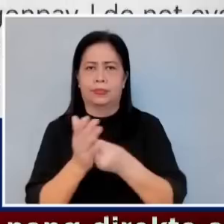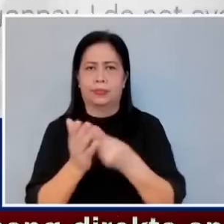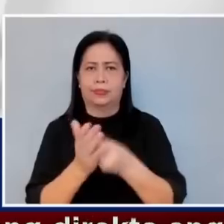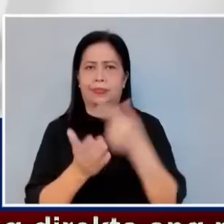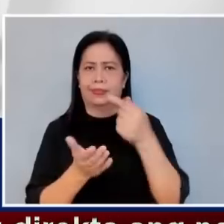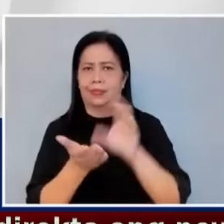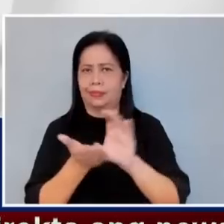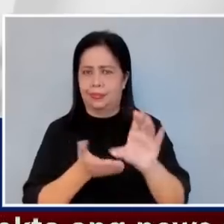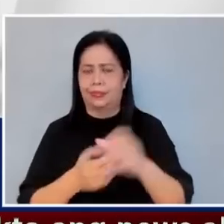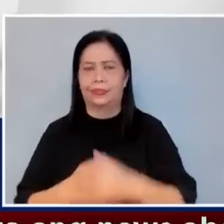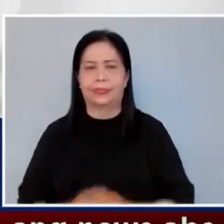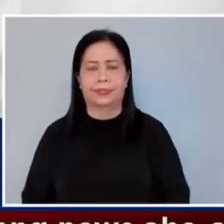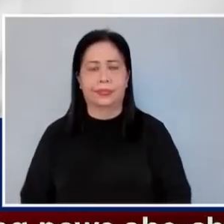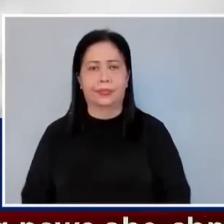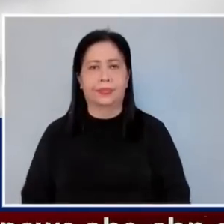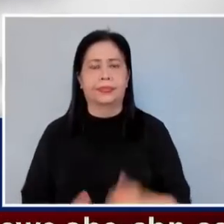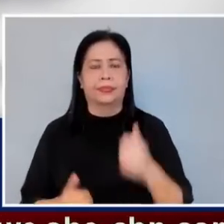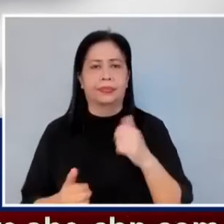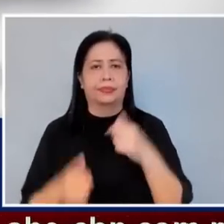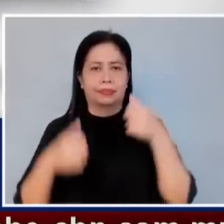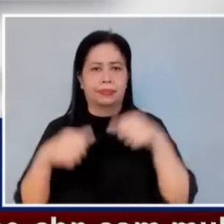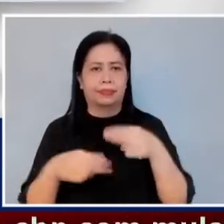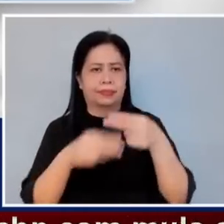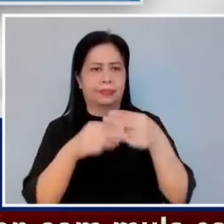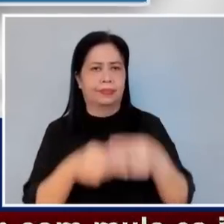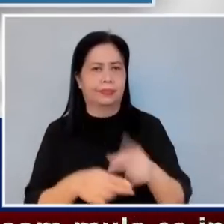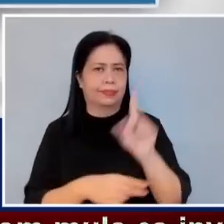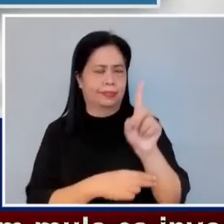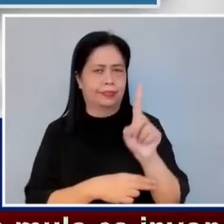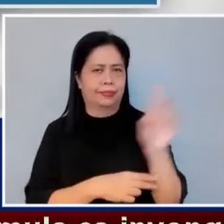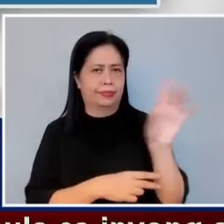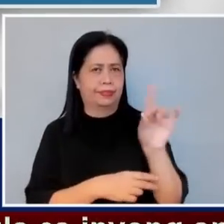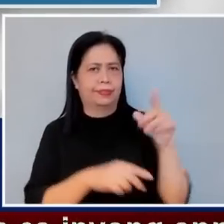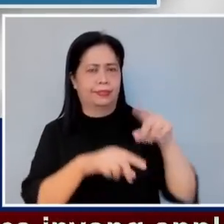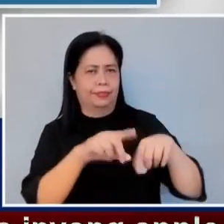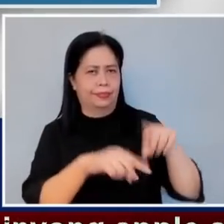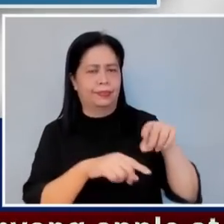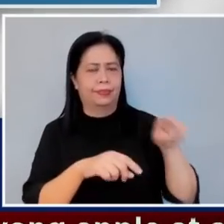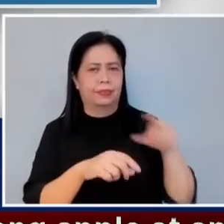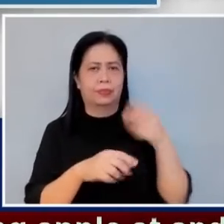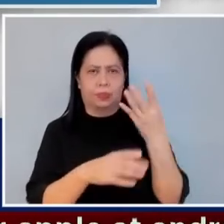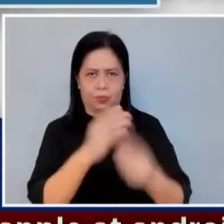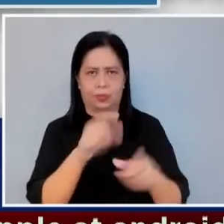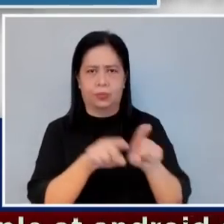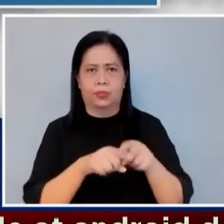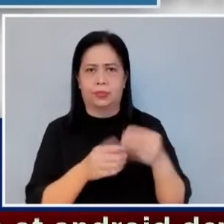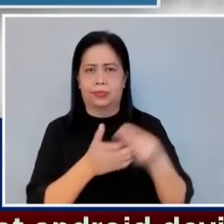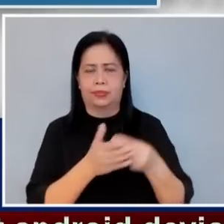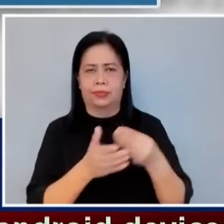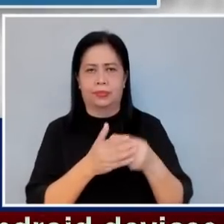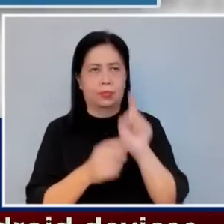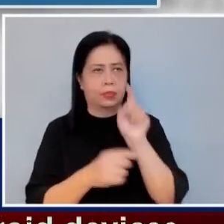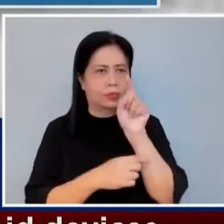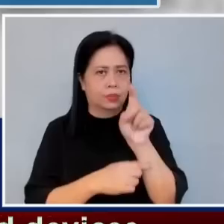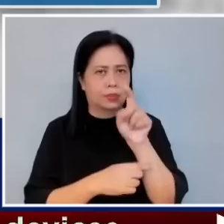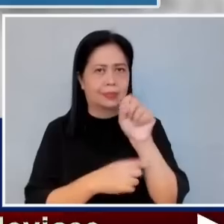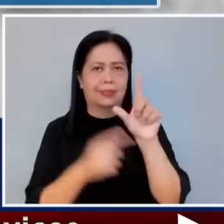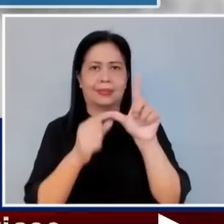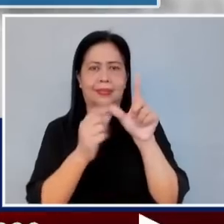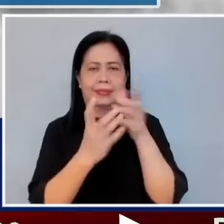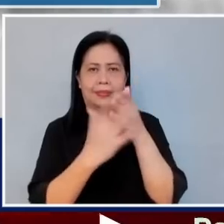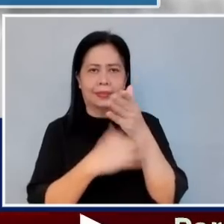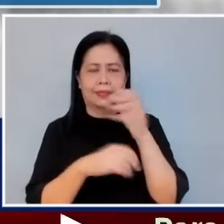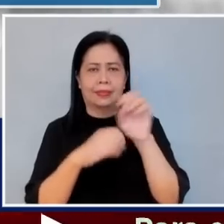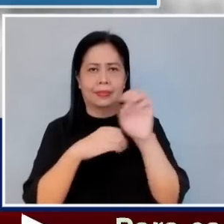GCash. Tumanggi nang malantad ang pangalan ng isang kakilala ni Valerie na nawalan din ng pera nang i-click niya ang isang link sa email